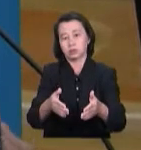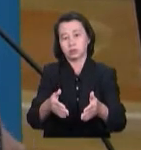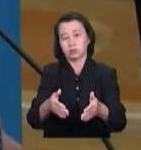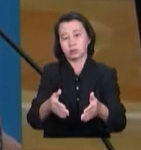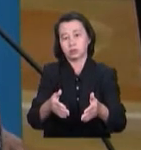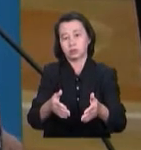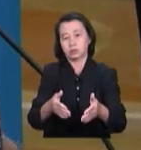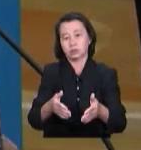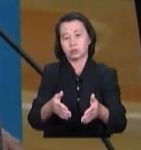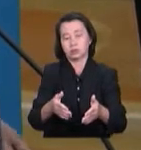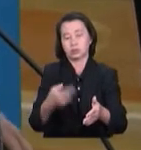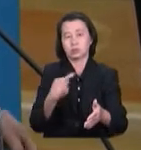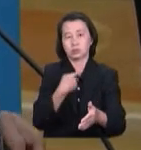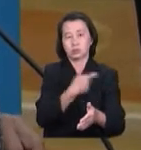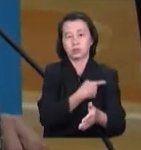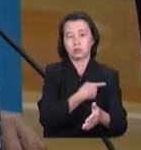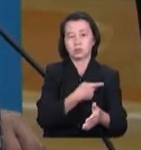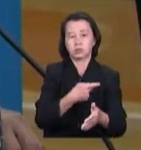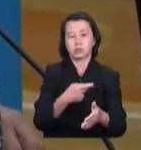juga jalan baru